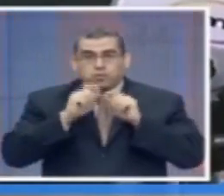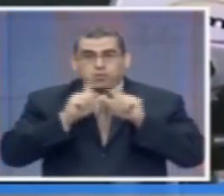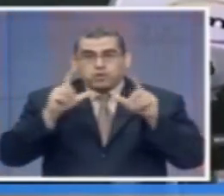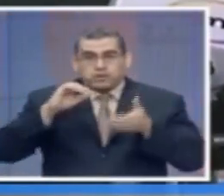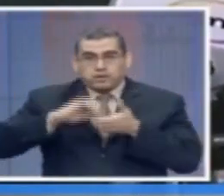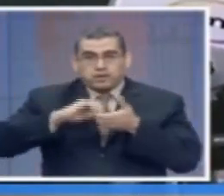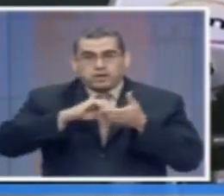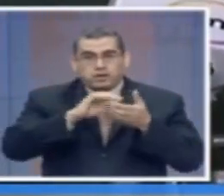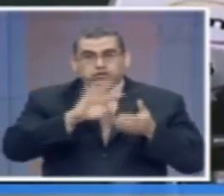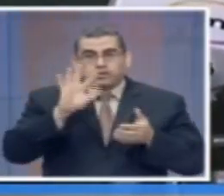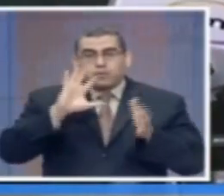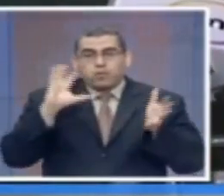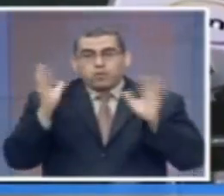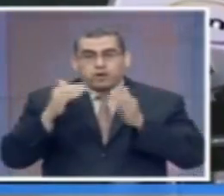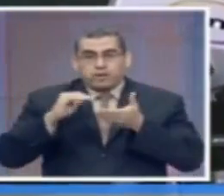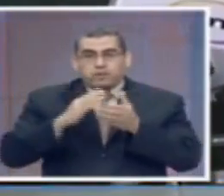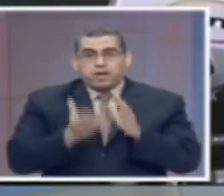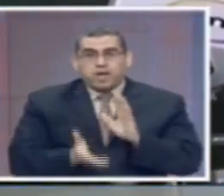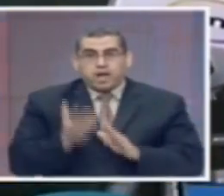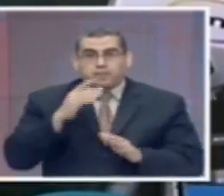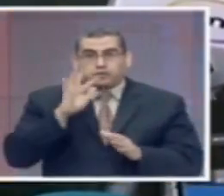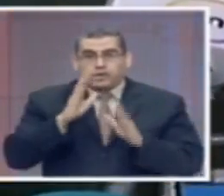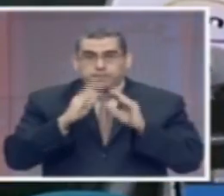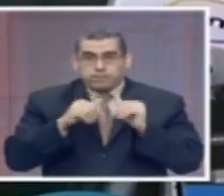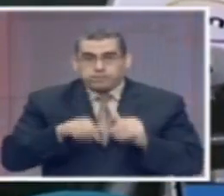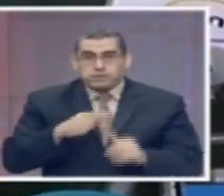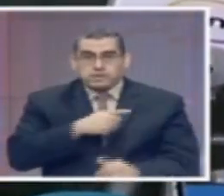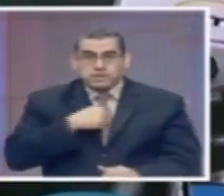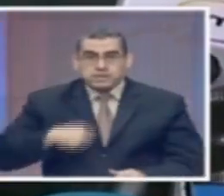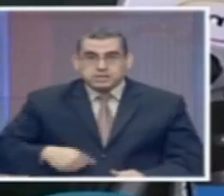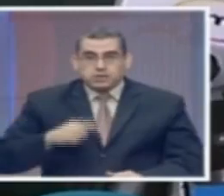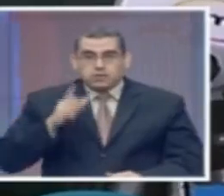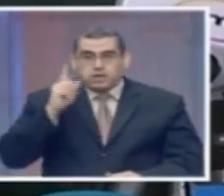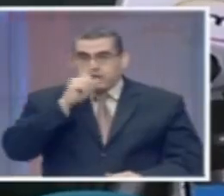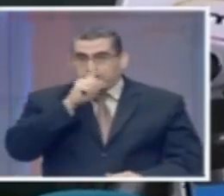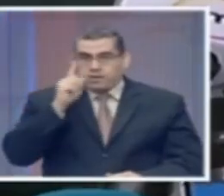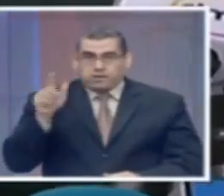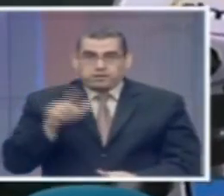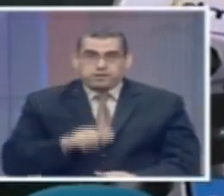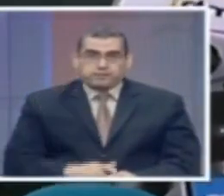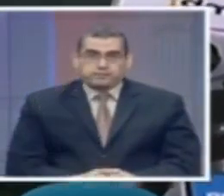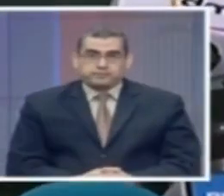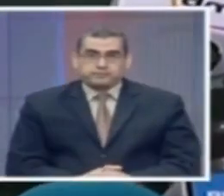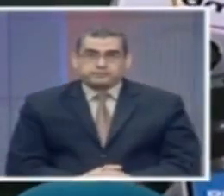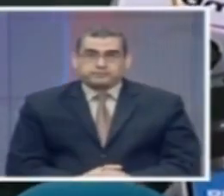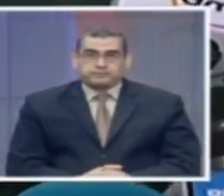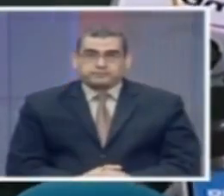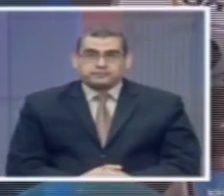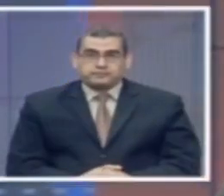تضامن الشعوب مع بعضها، خاصة شعوب مصر والصين والإمارات.